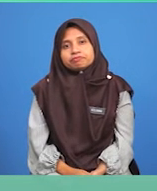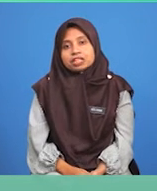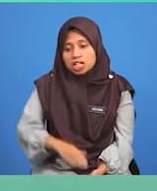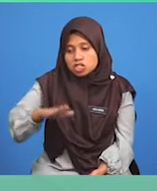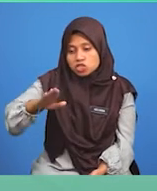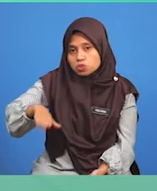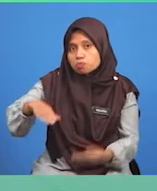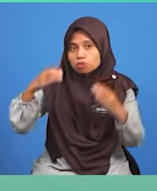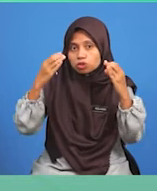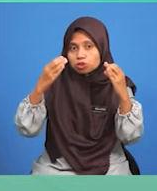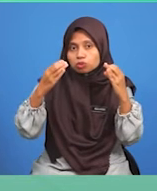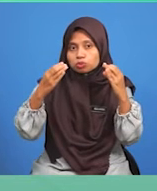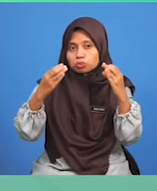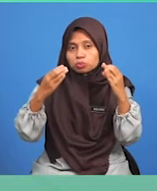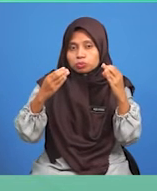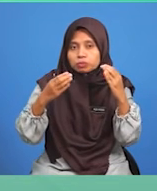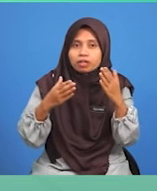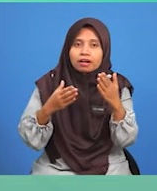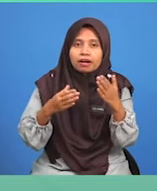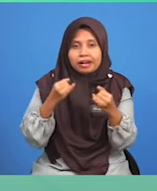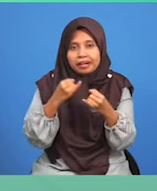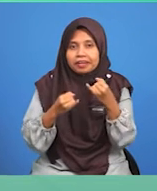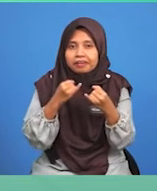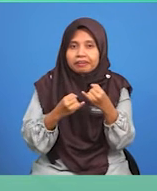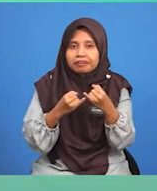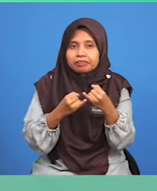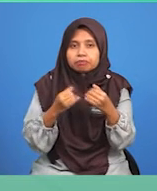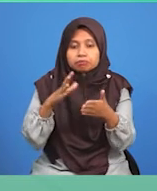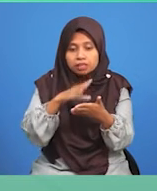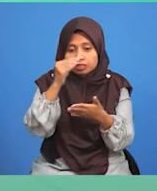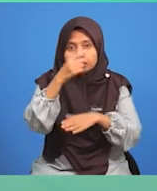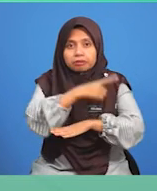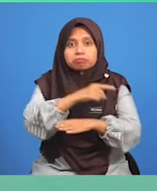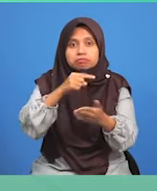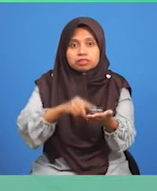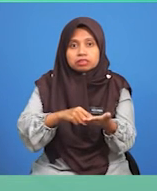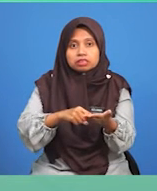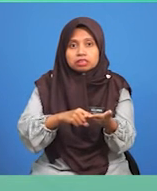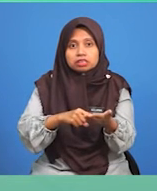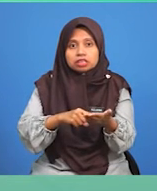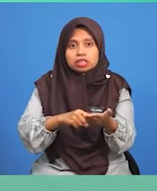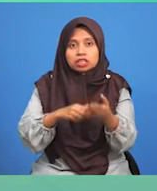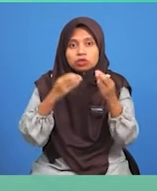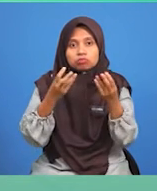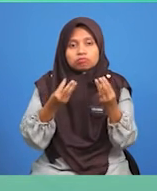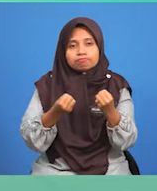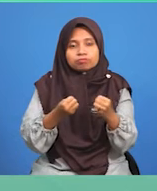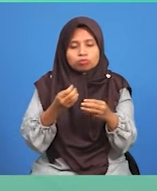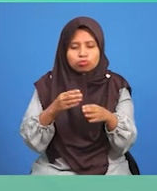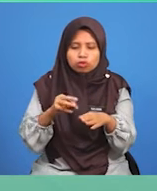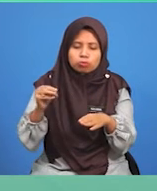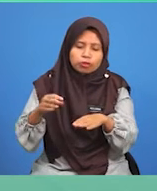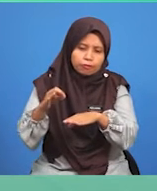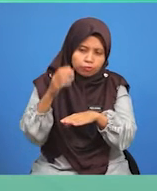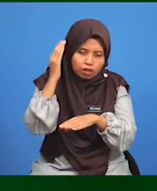Hai Sebelum cego mengundurkan diri Cikgu berharap murid mode tahun fungsi kata